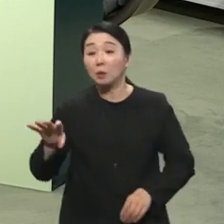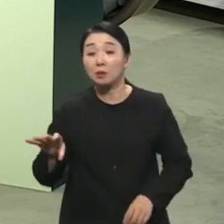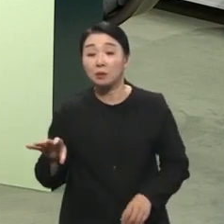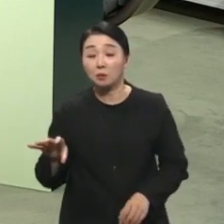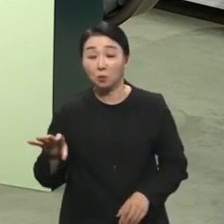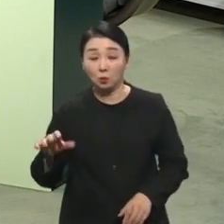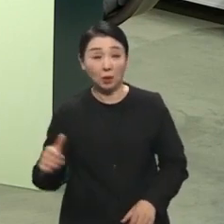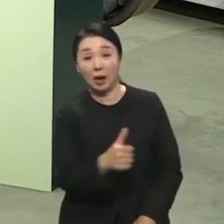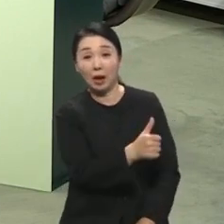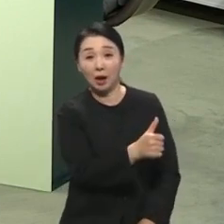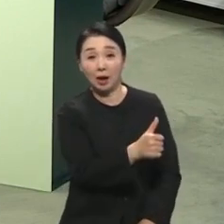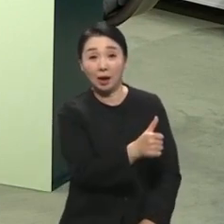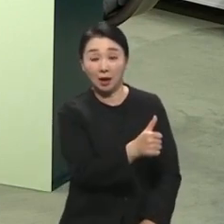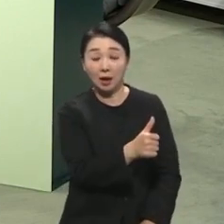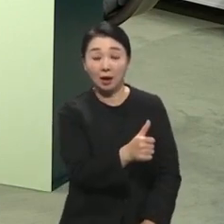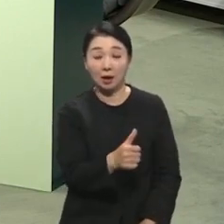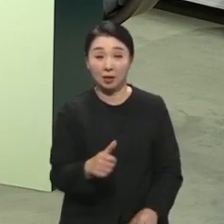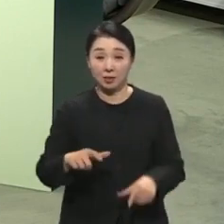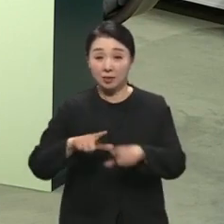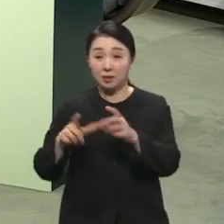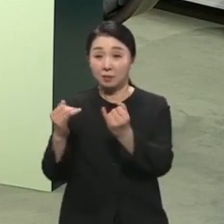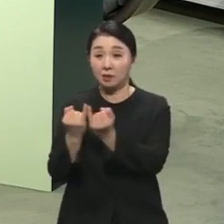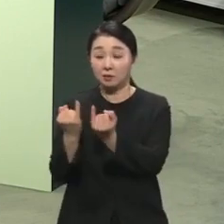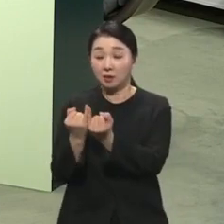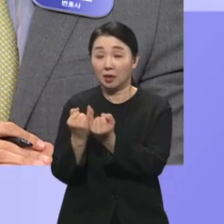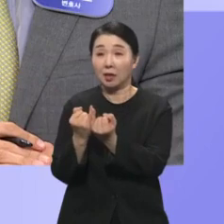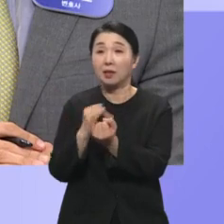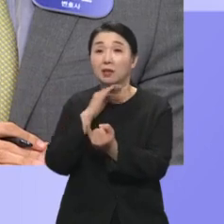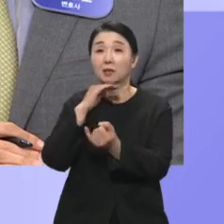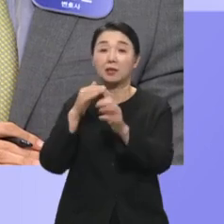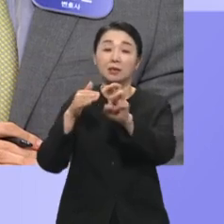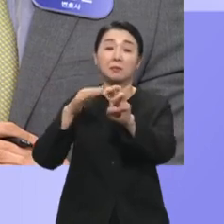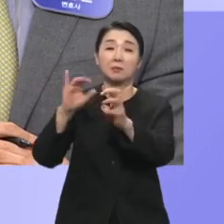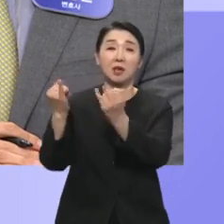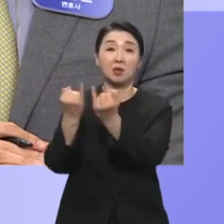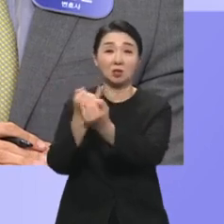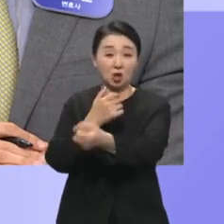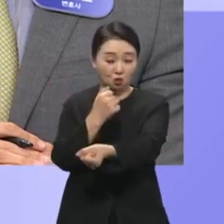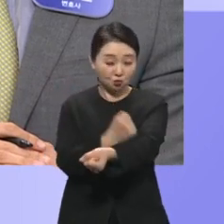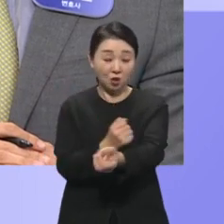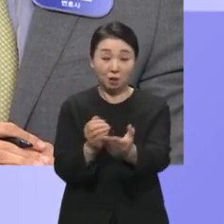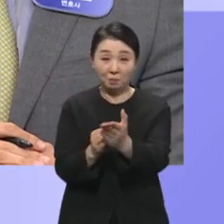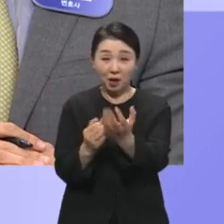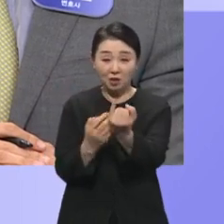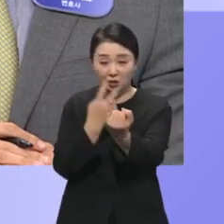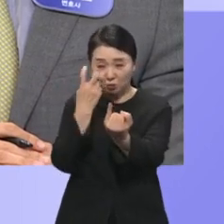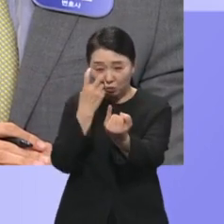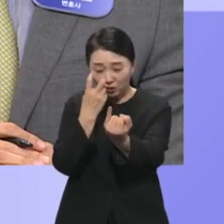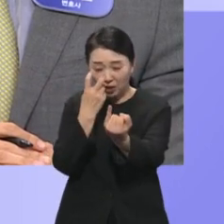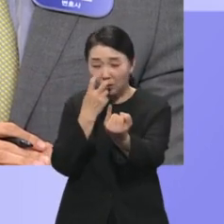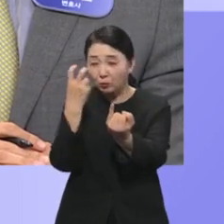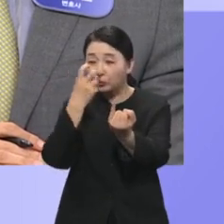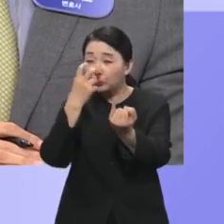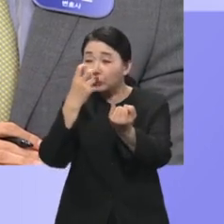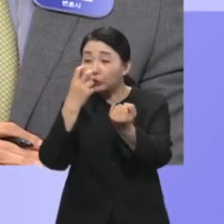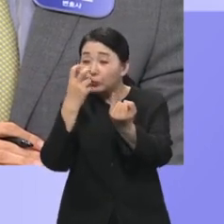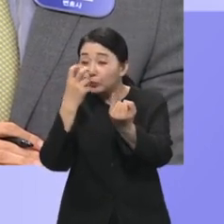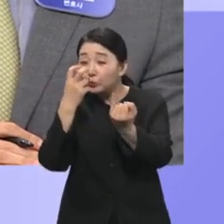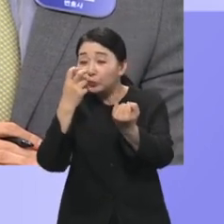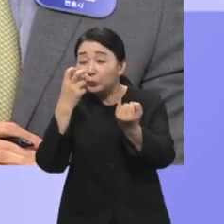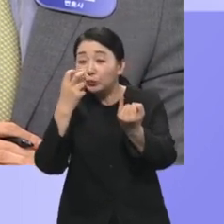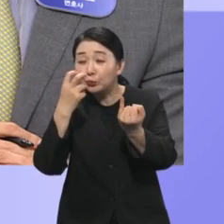구한 일반인 한 30대 여성이 마약을 투약을 했고 그 여성을 조사하는 과정에서 역추적 역추적 거슬로 올라가다